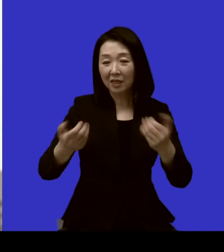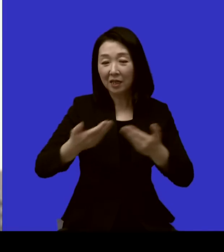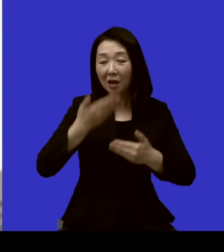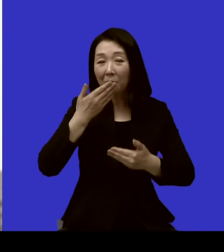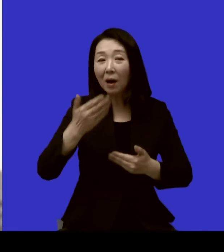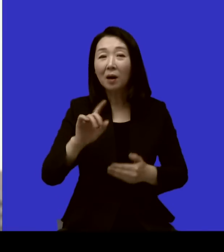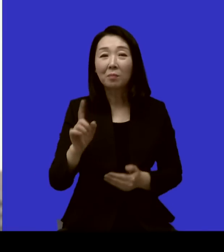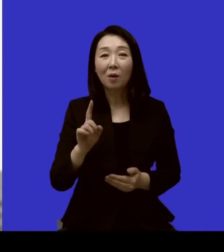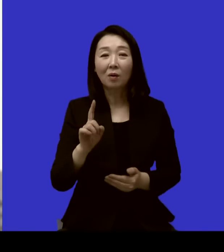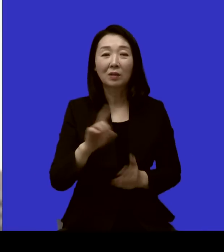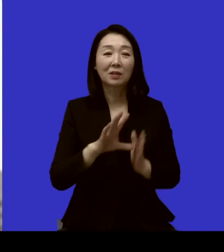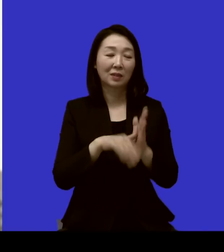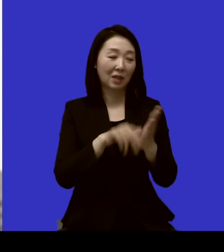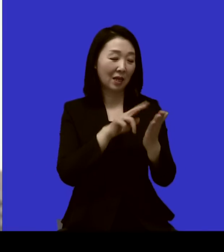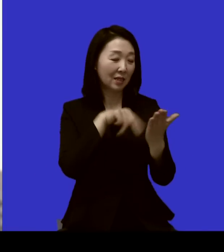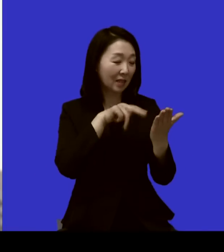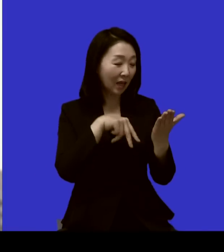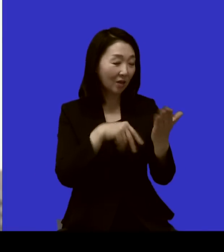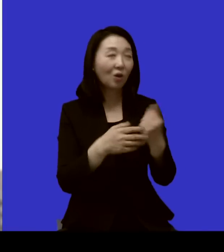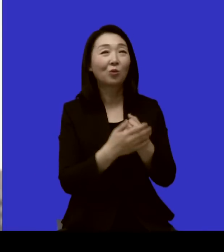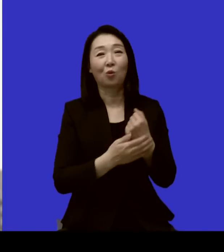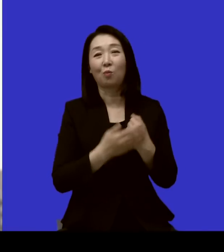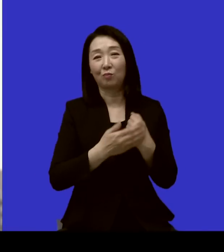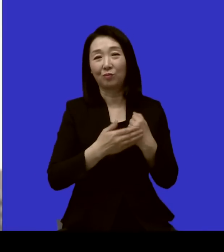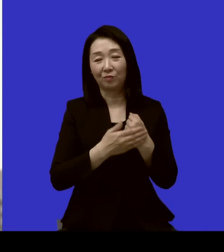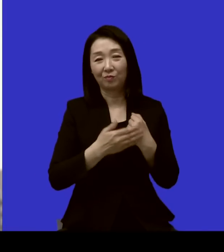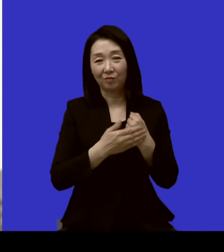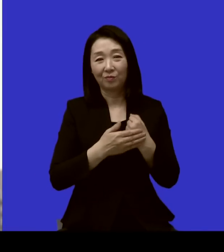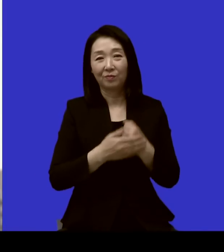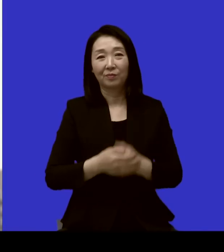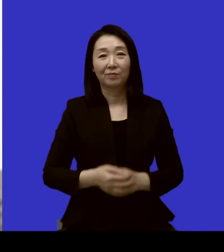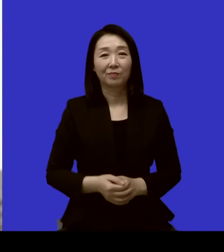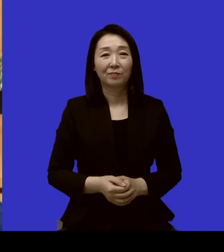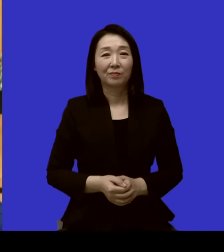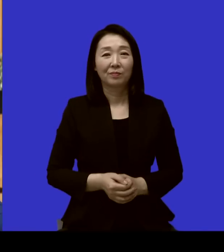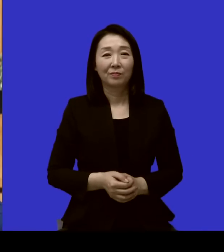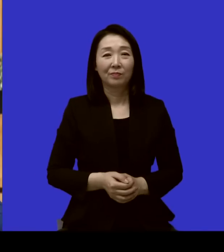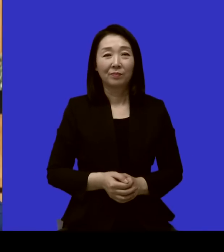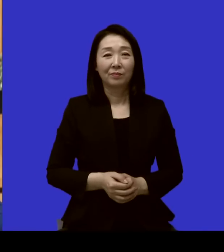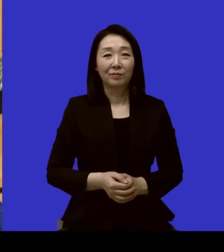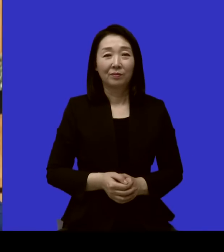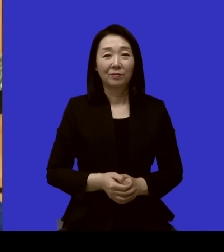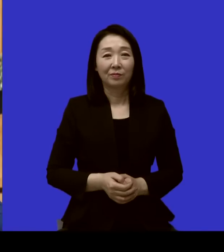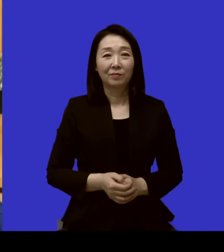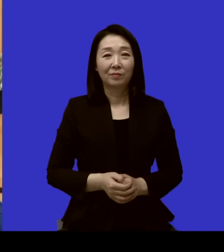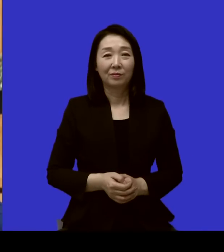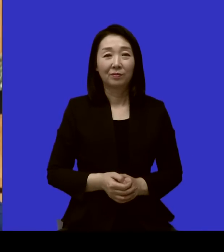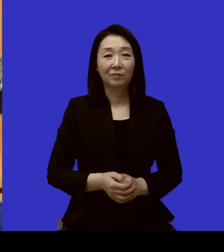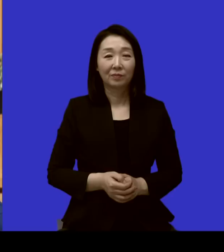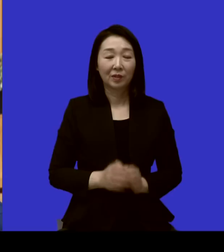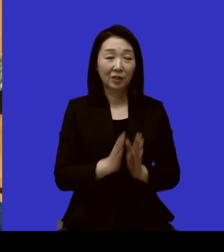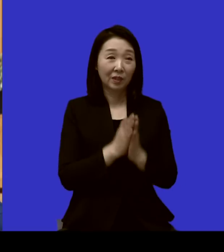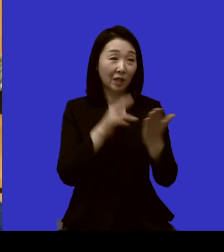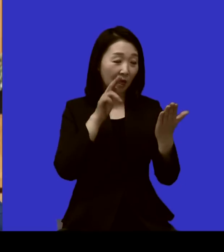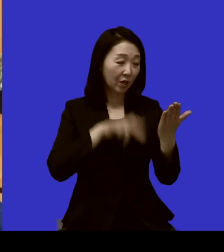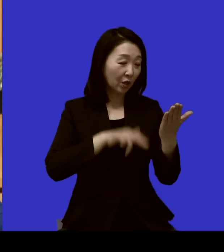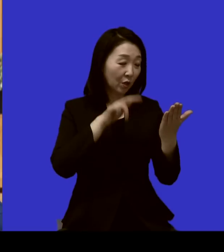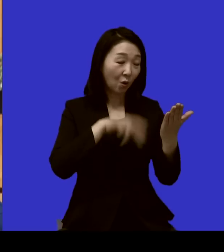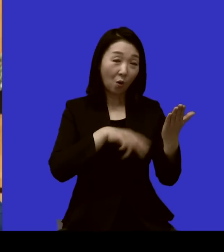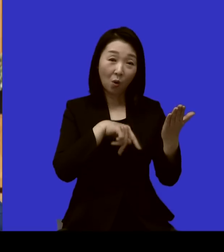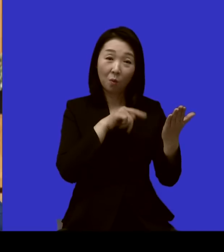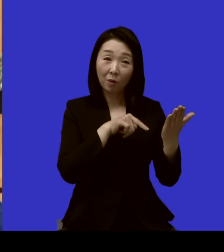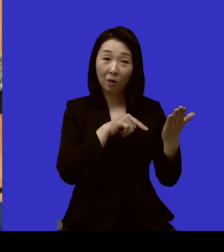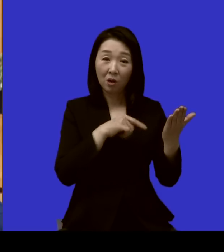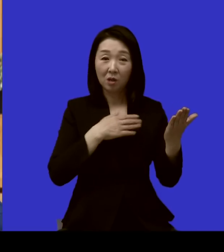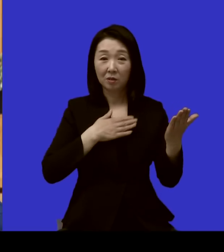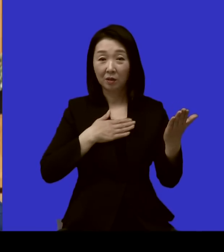된 것도 예. 그때 읽었던 책들이 아니었으면은 뭐 아무것도 못했을 것 같아요. 그럼 그런 책들을 읽어가면서 뭐 내